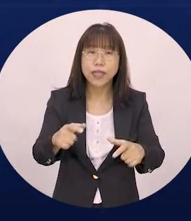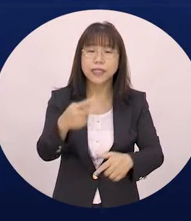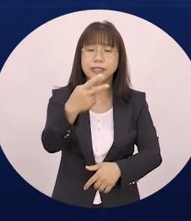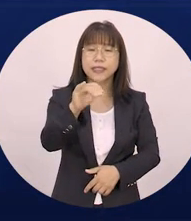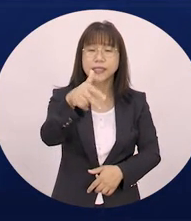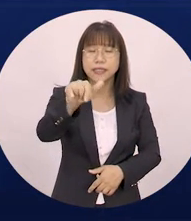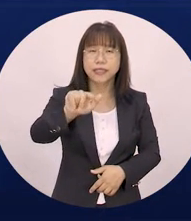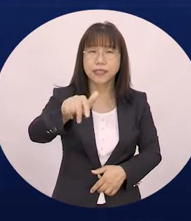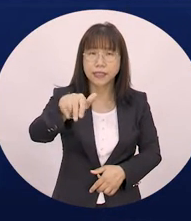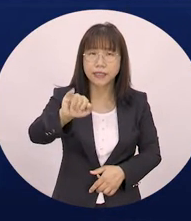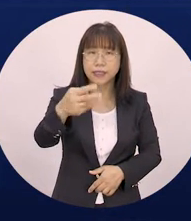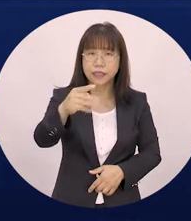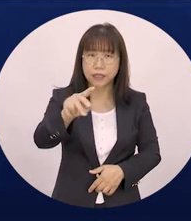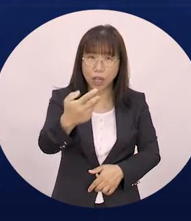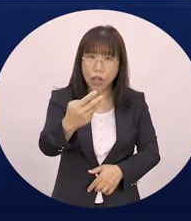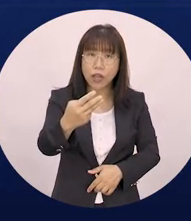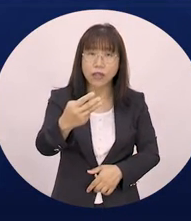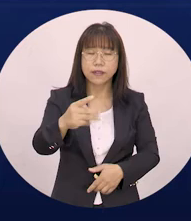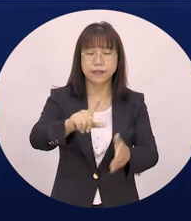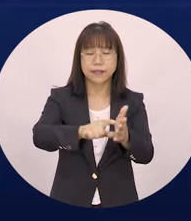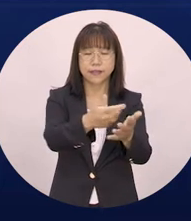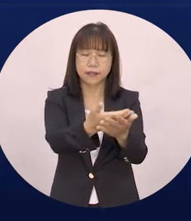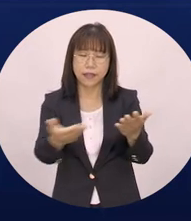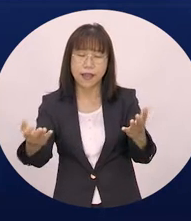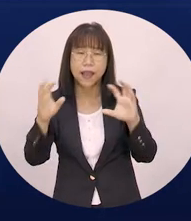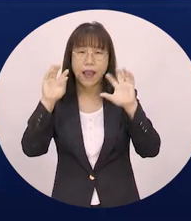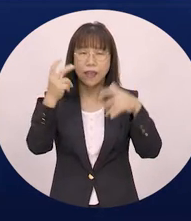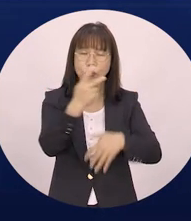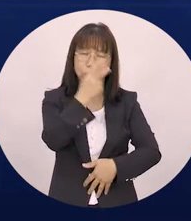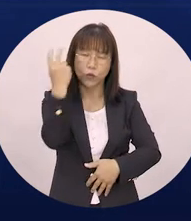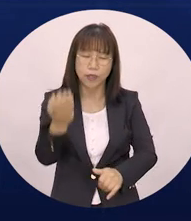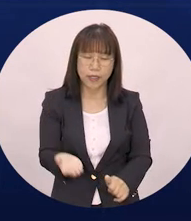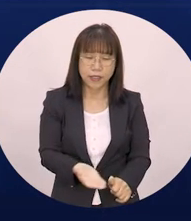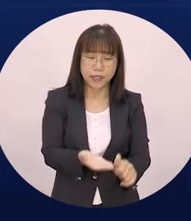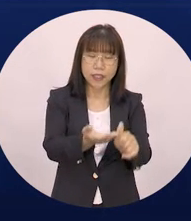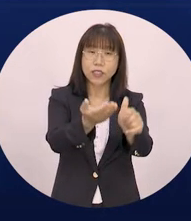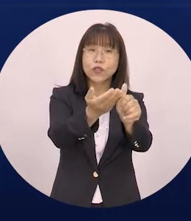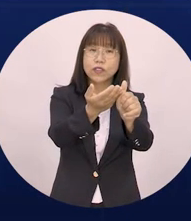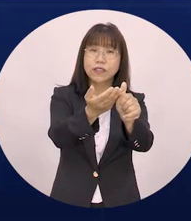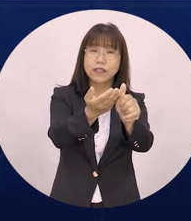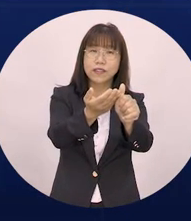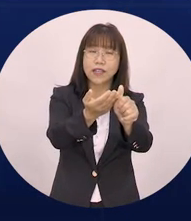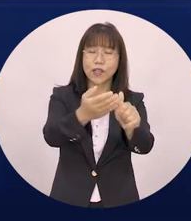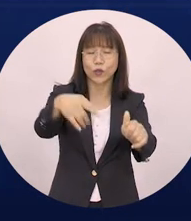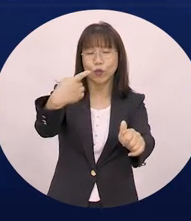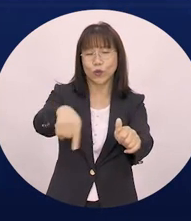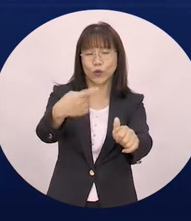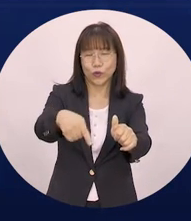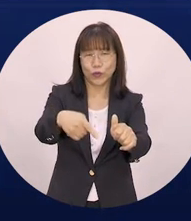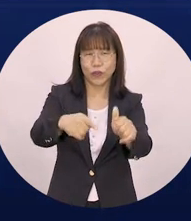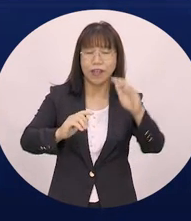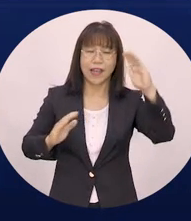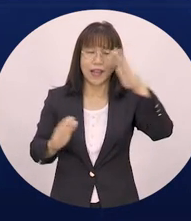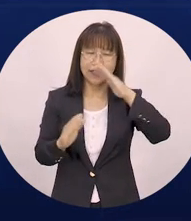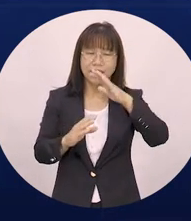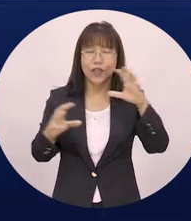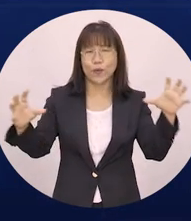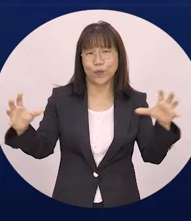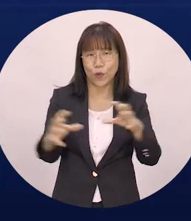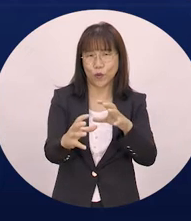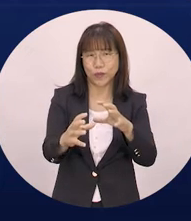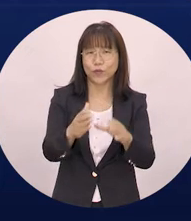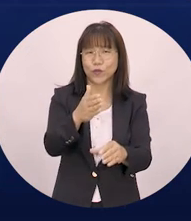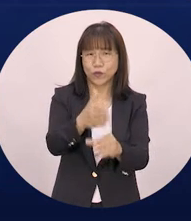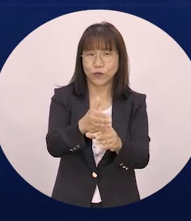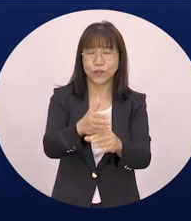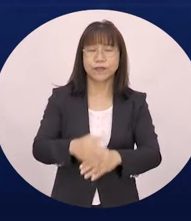강서구가 디지털 시대, 현명하게 아이를 키우는 법을 배울 수 있는 집으로 온 강서 학부모 아카데미 수강생을